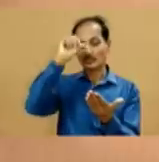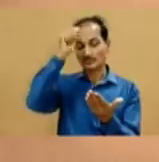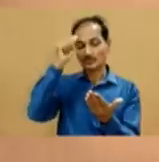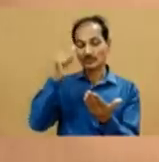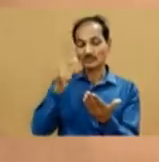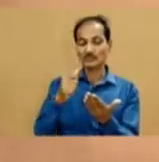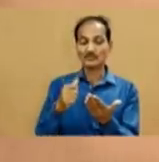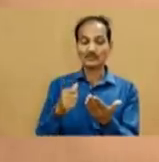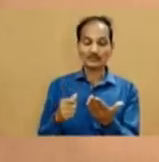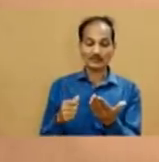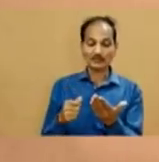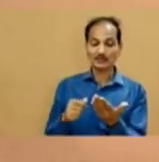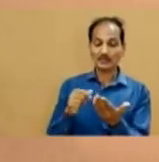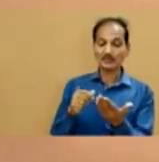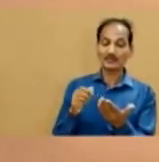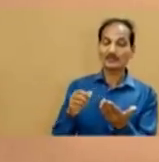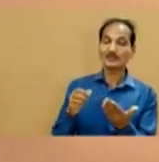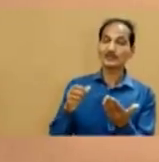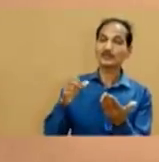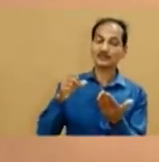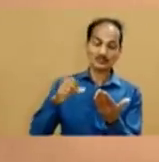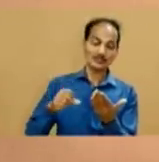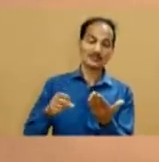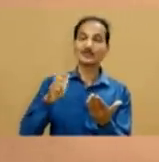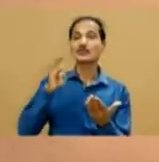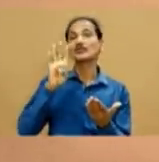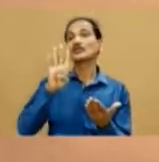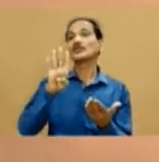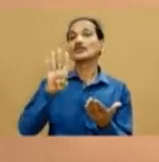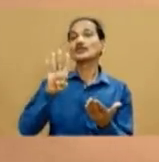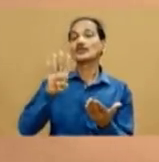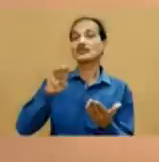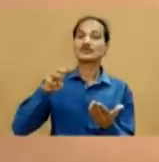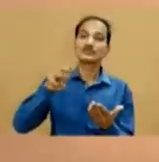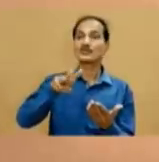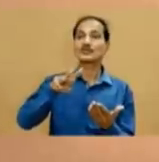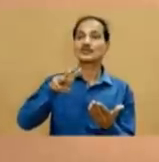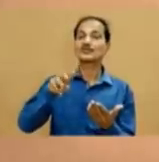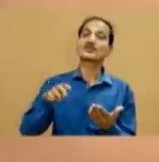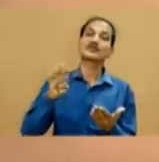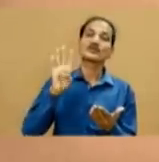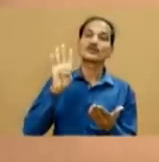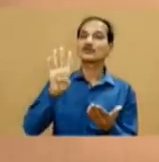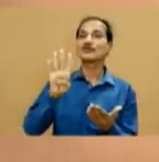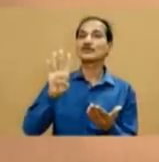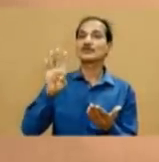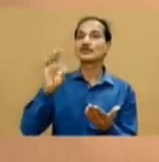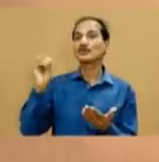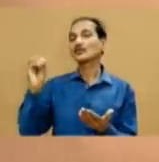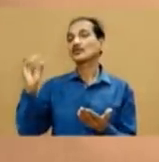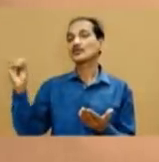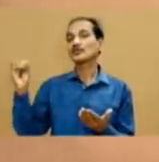सकाळ 9टा पर्यंत 4,421 जन संक्रमित व्यक्तिंकर तथ्य थिला आज सकाळ 9टारे